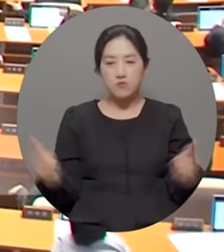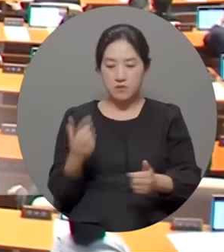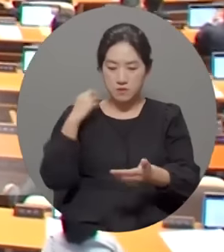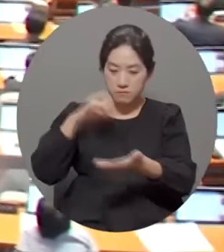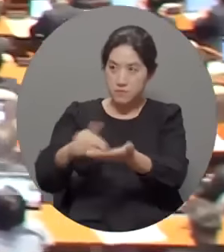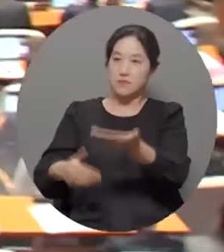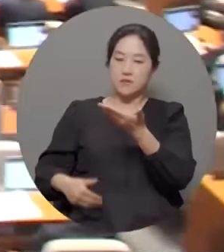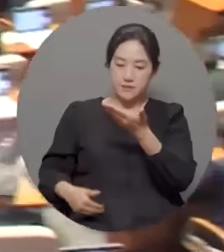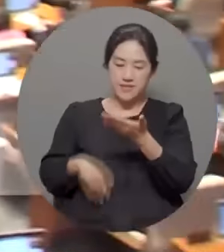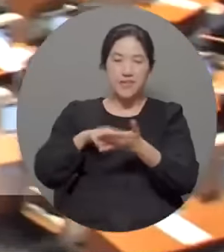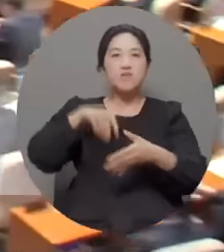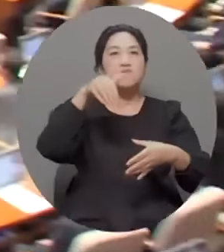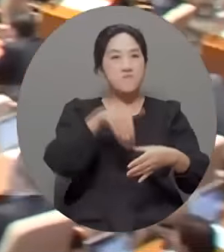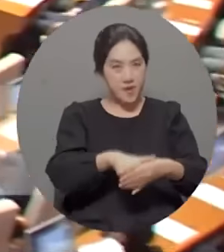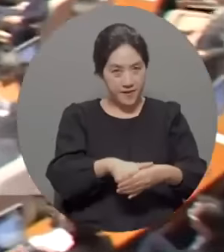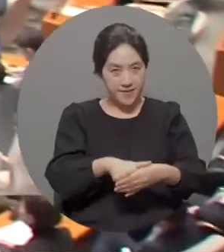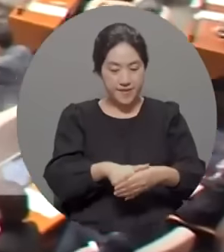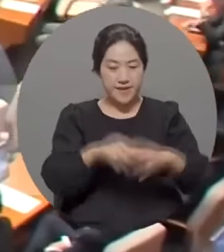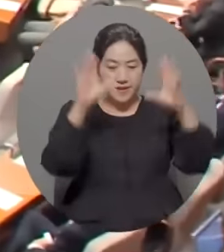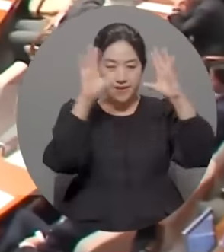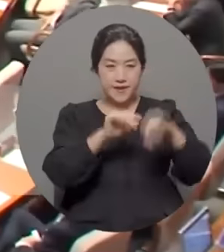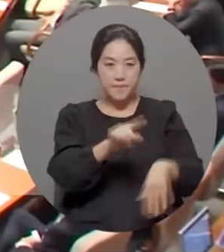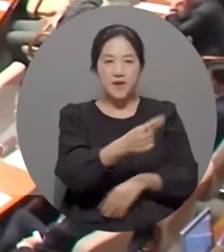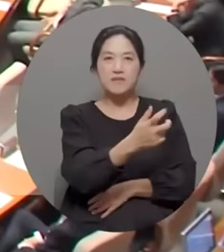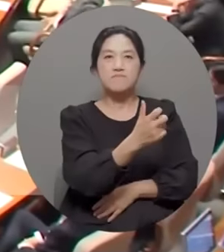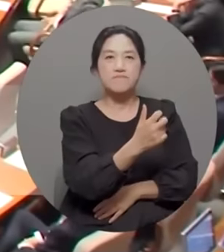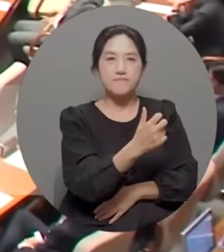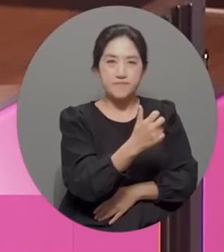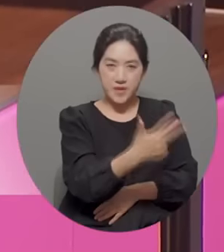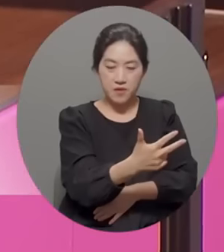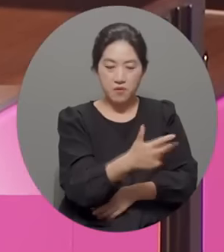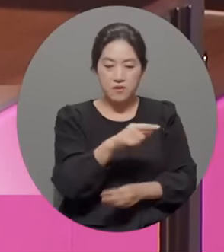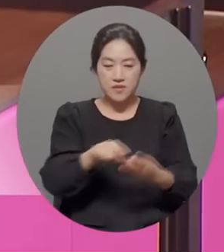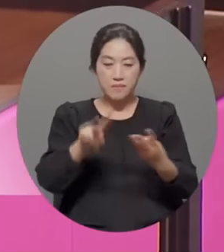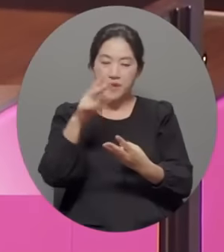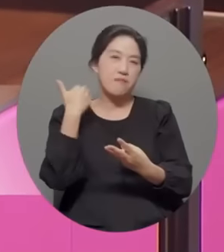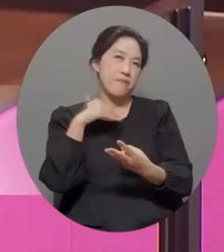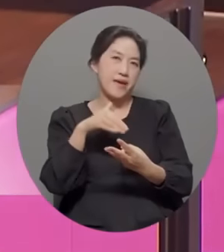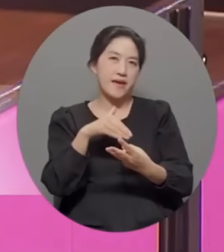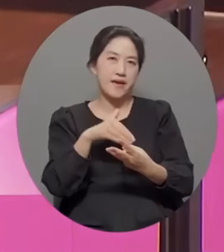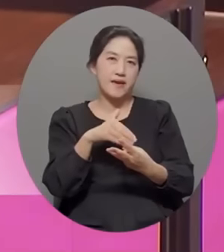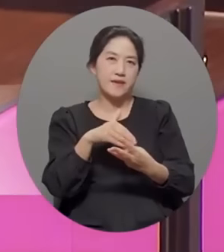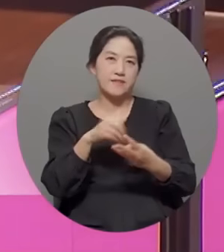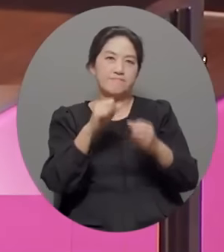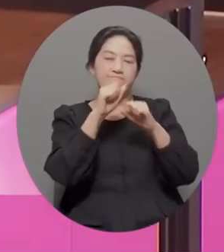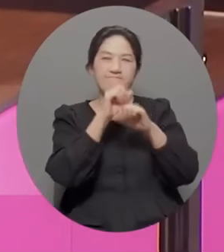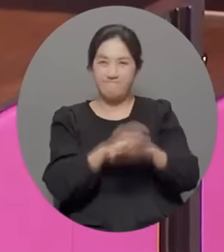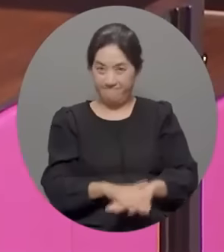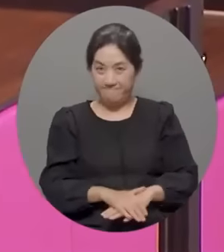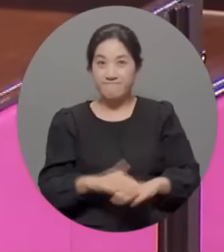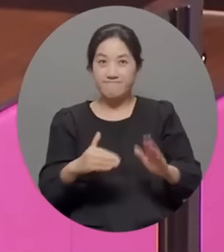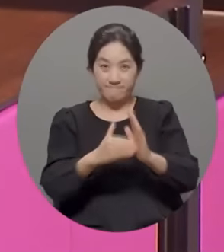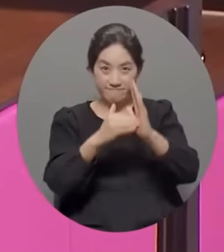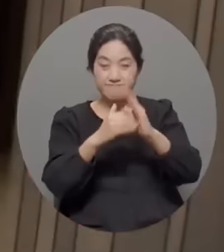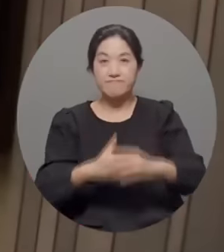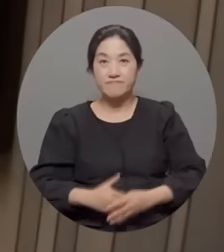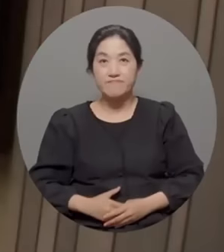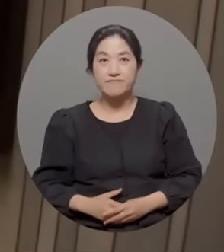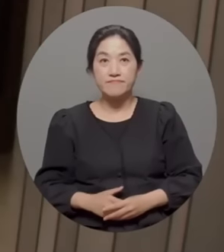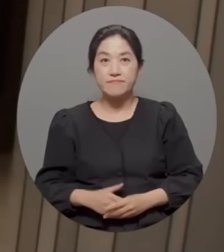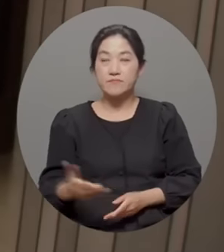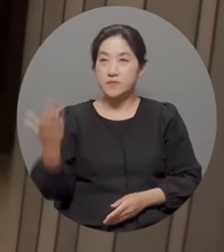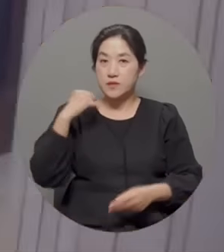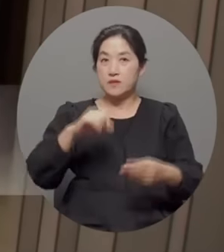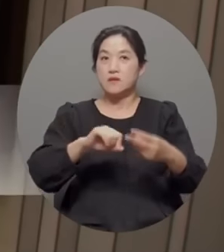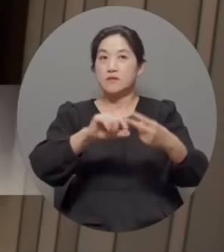법안을 재표결했는데 찬성 177명, 3분의 1을 못 채웠고 결국 법안은 폐기됐습니다. 지난 2월